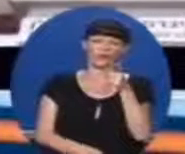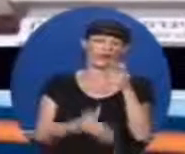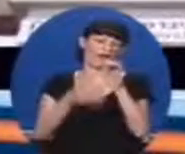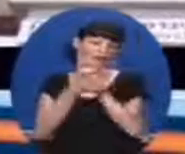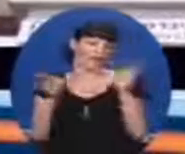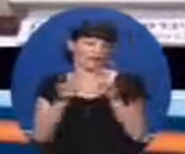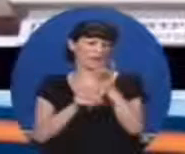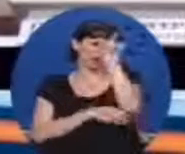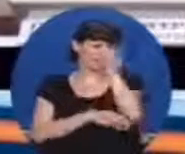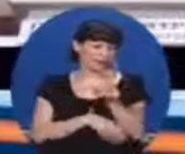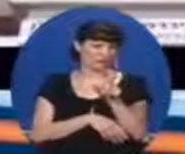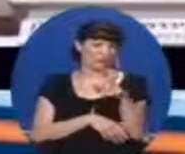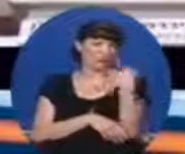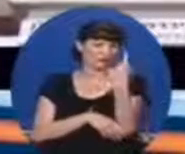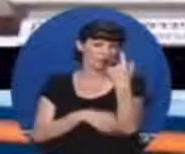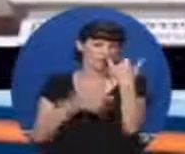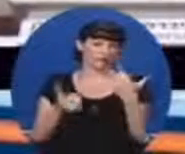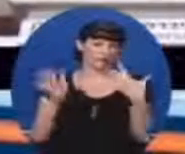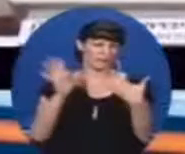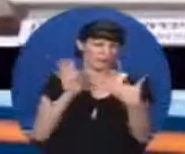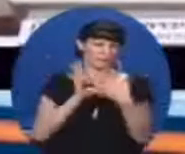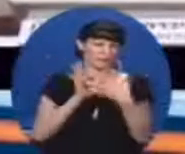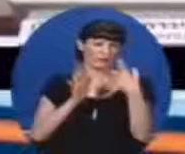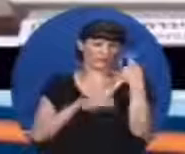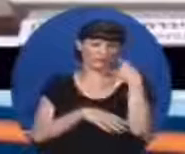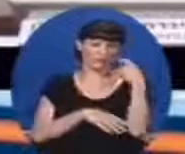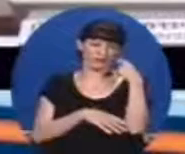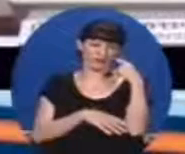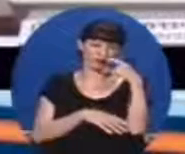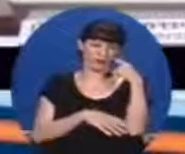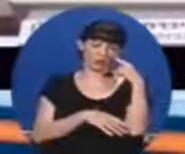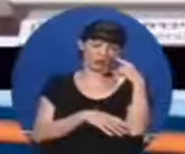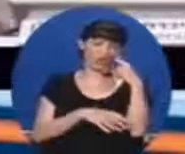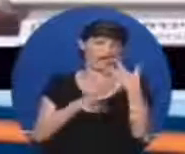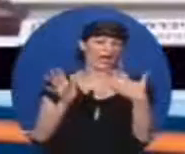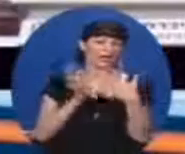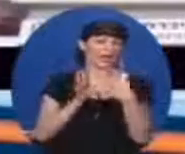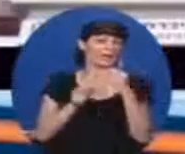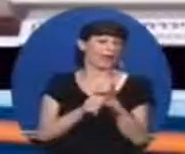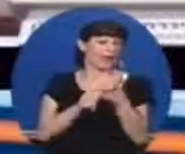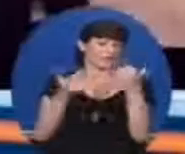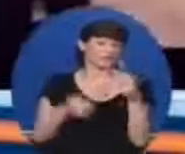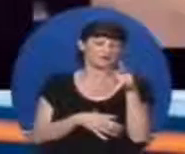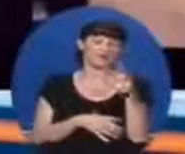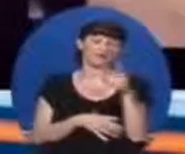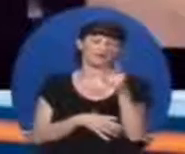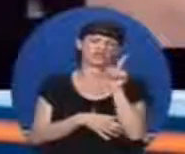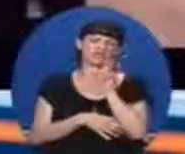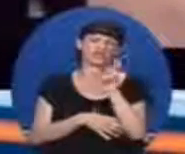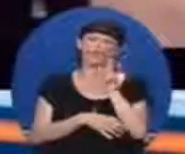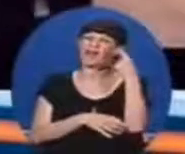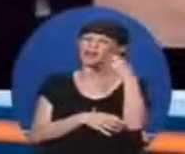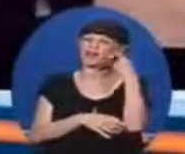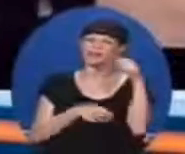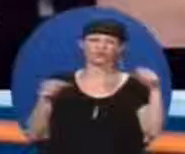פעילה, הוא ביצע עבירת משמעת של פגיעה, של התנהגות שלא הולמת, במקרה הטוב, ובמקרה הרע זה יכול גם